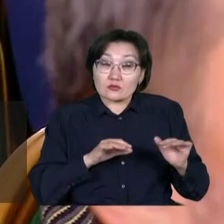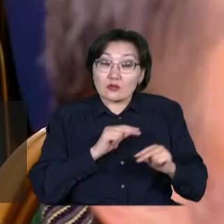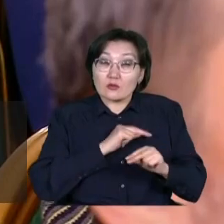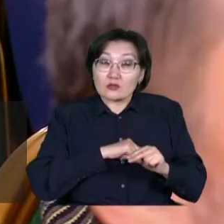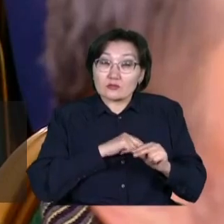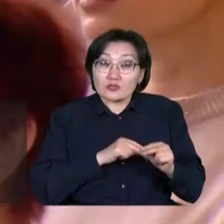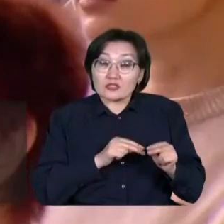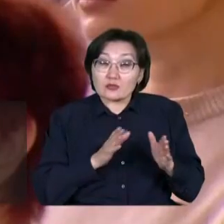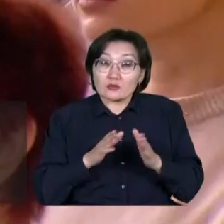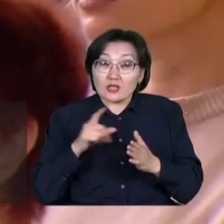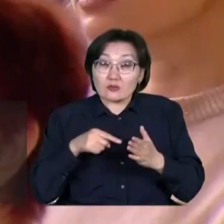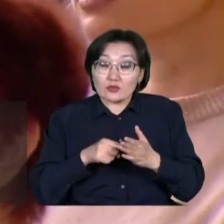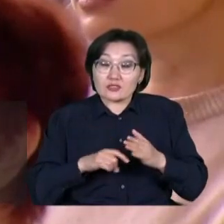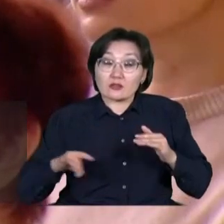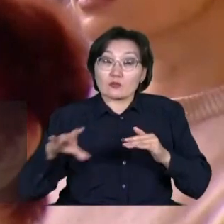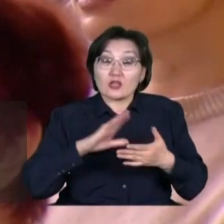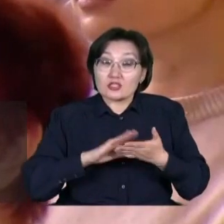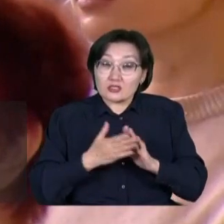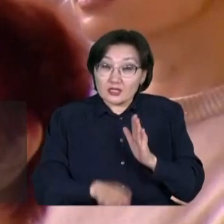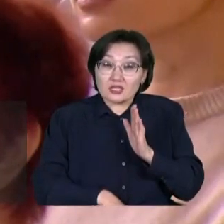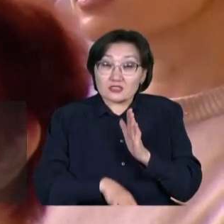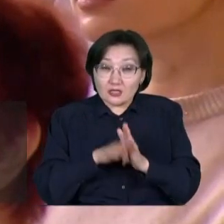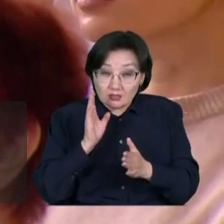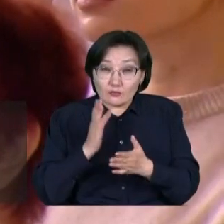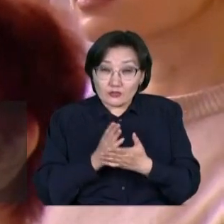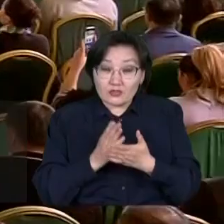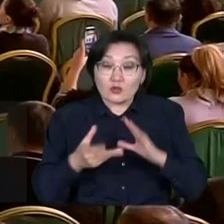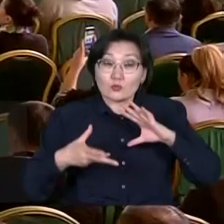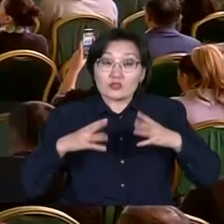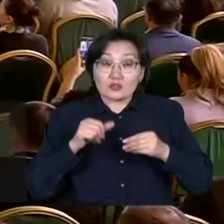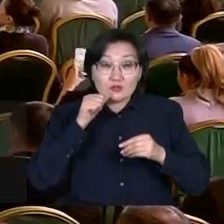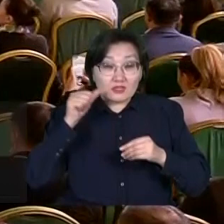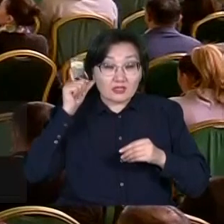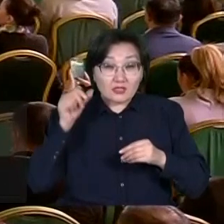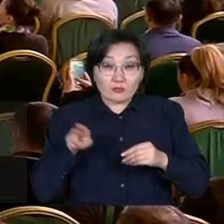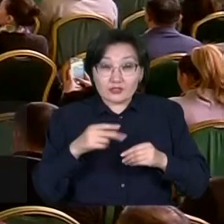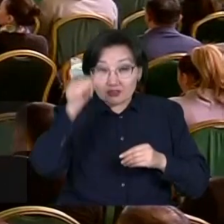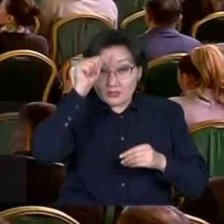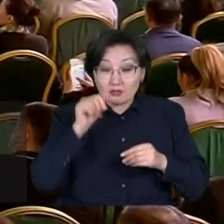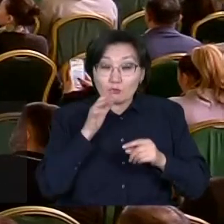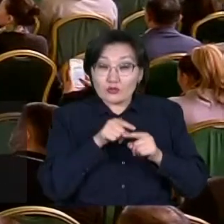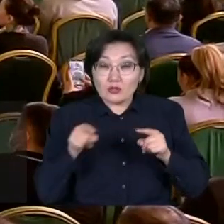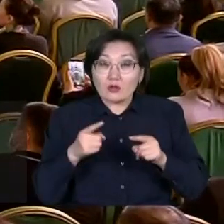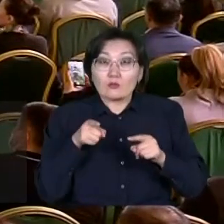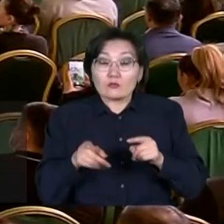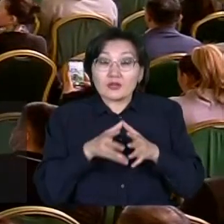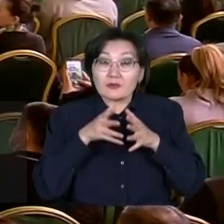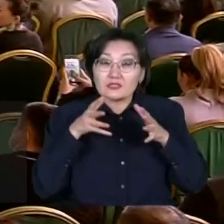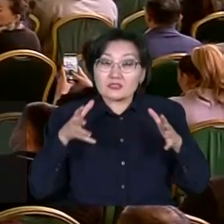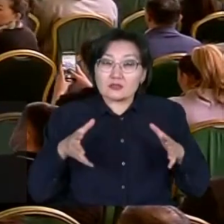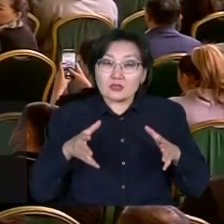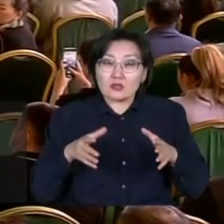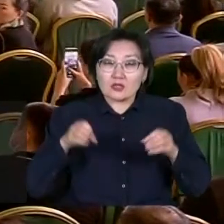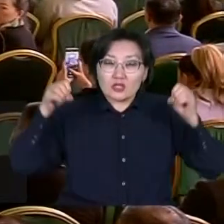децентрализация арқылы қала аудандарындағы жағдай жақсары түсті. Нәтижесінде өткен жылдың 7-90 айынан бері 1000-нан астам